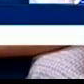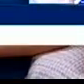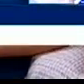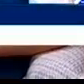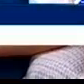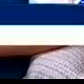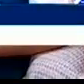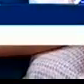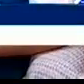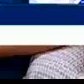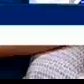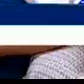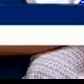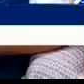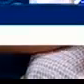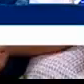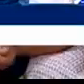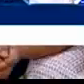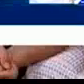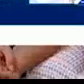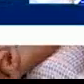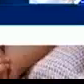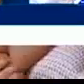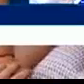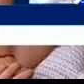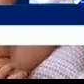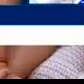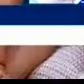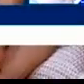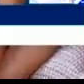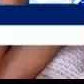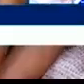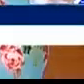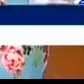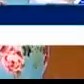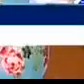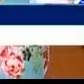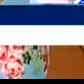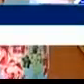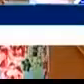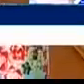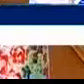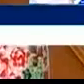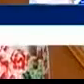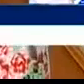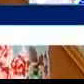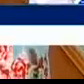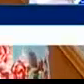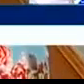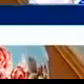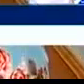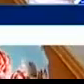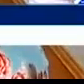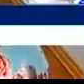cămașă, ghiozdan, încălțăminte, ștran, bant, adică ajung la toate 2000 de lei. Cu dragoste și credință încearcă să